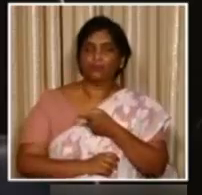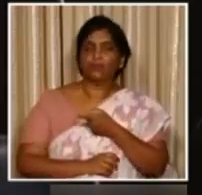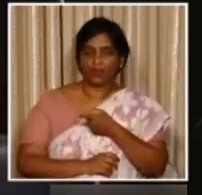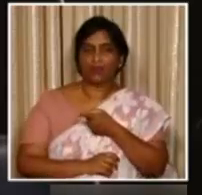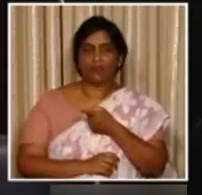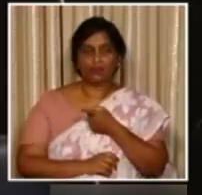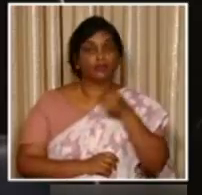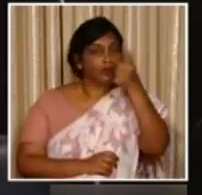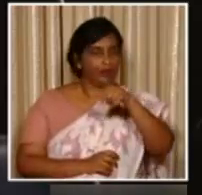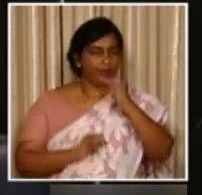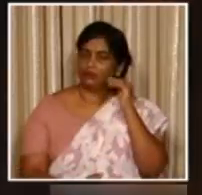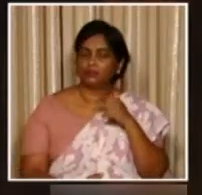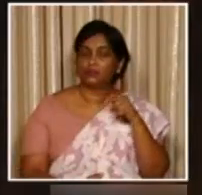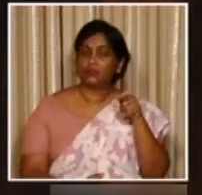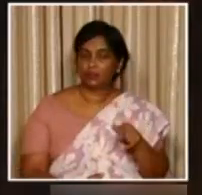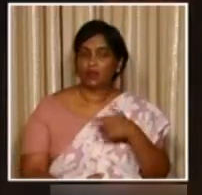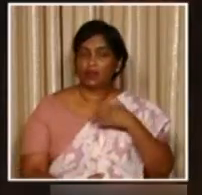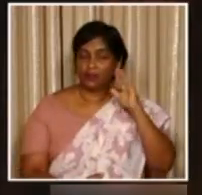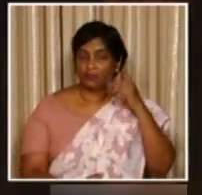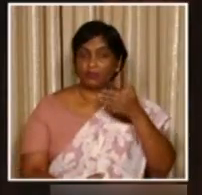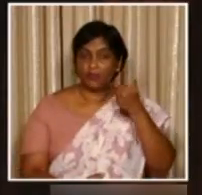කියලා තමයි ඔබතුමාලාට චෝදනා එල්ලවලා තියෙන්නේ